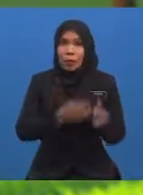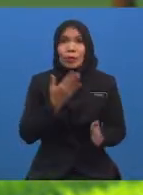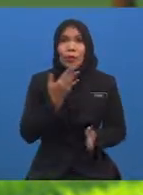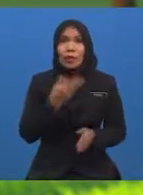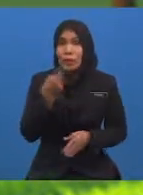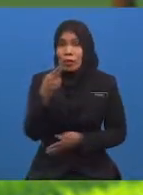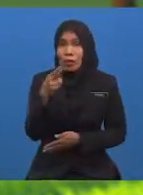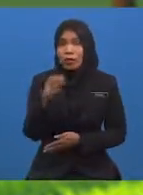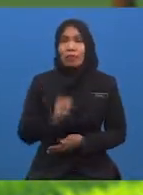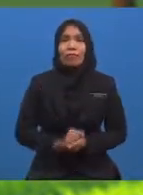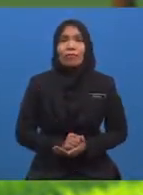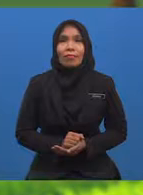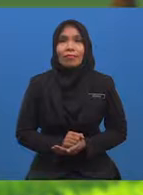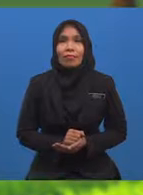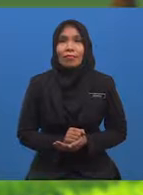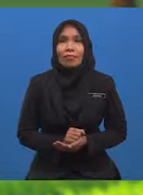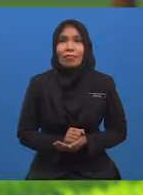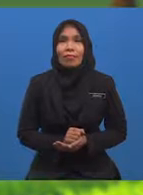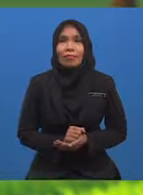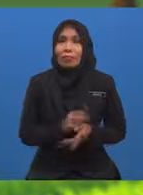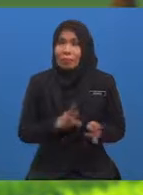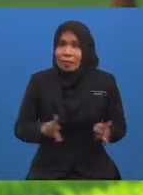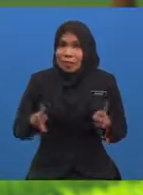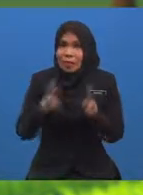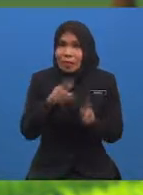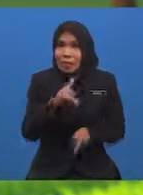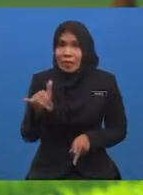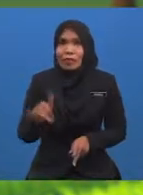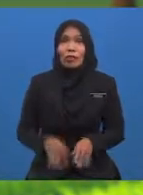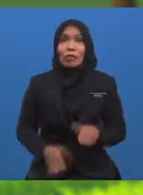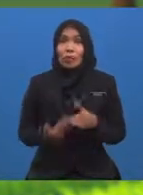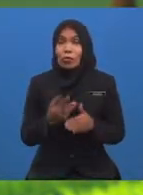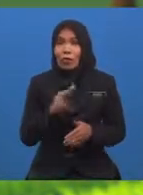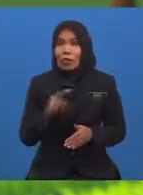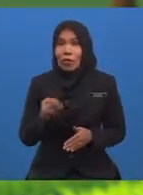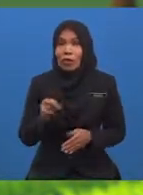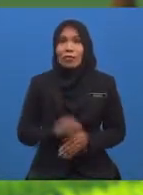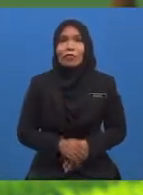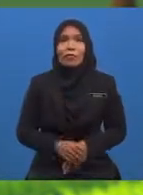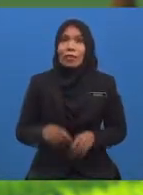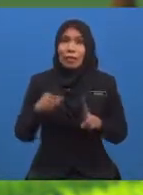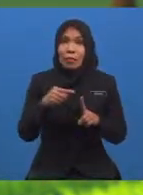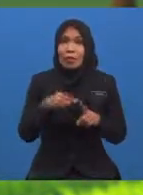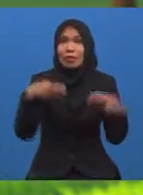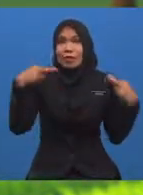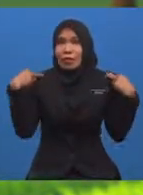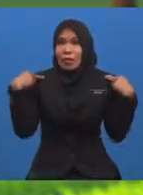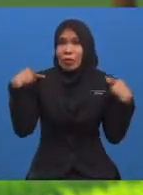pentingnya tumbuhan kepada haiwan dan manusia? Seterusnya, kita